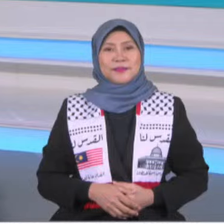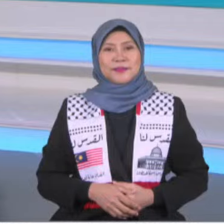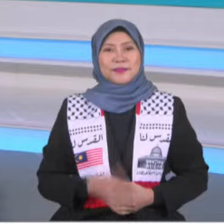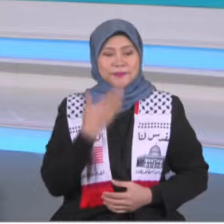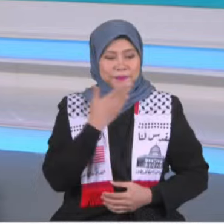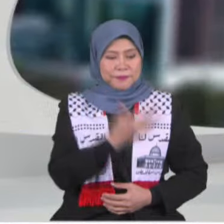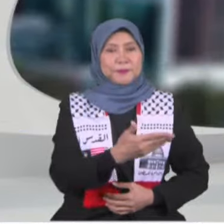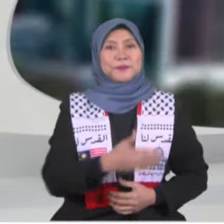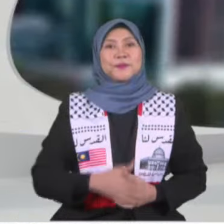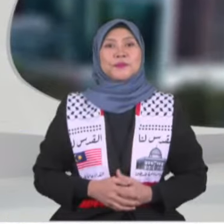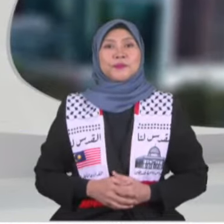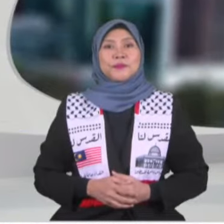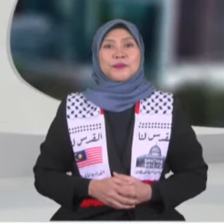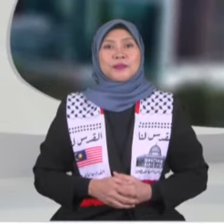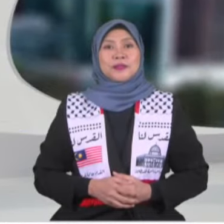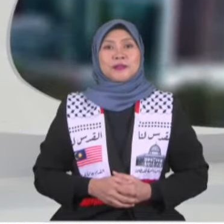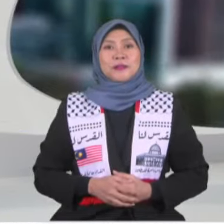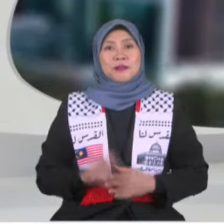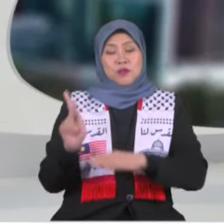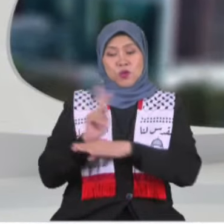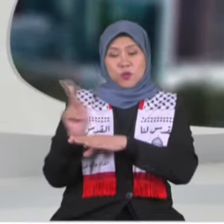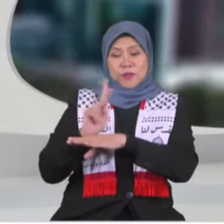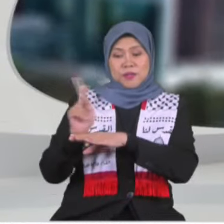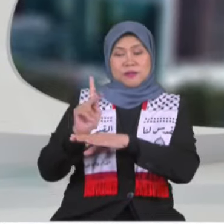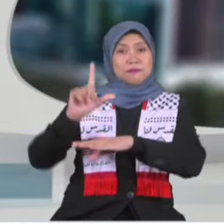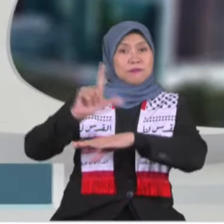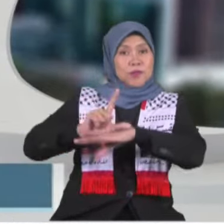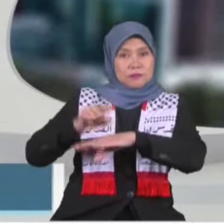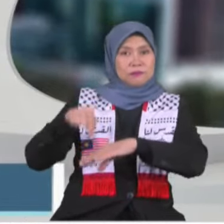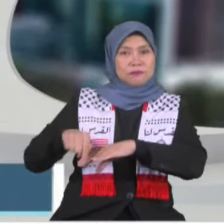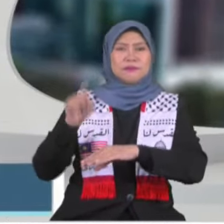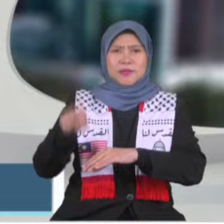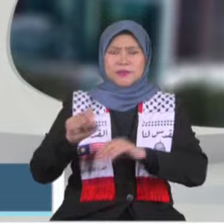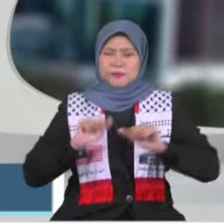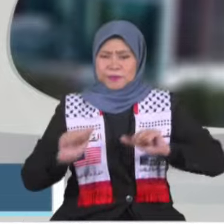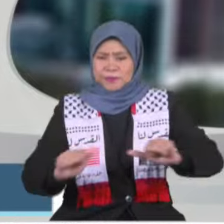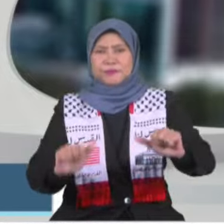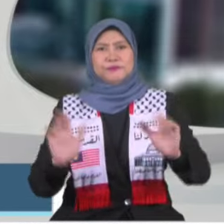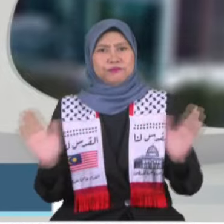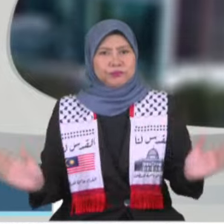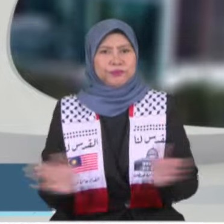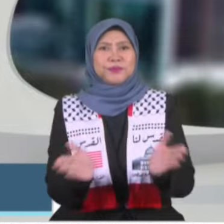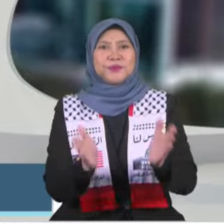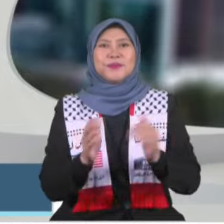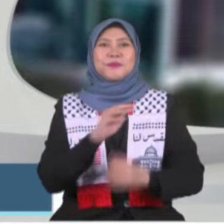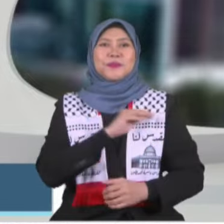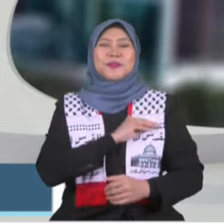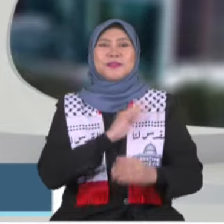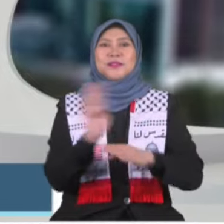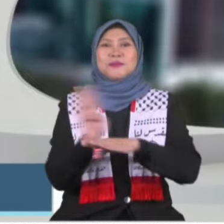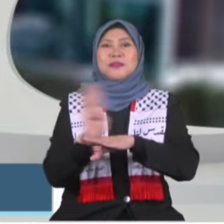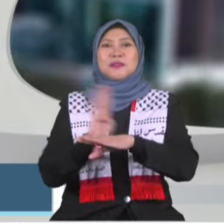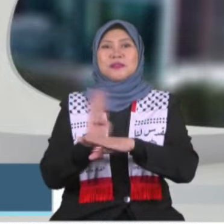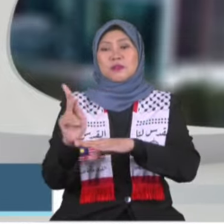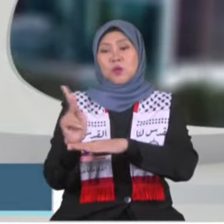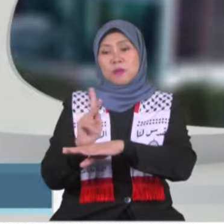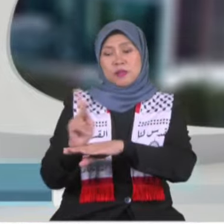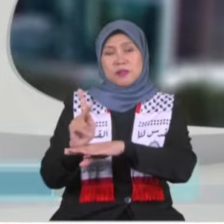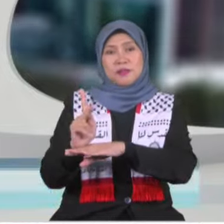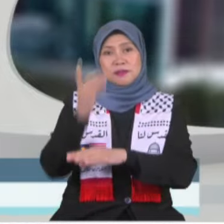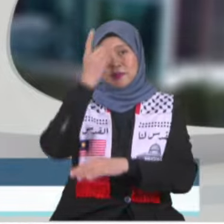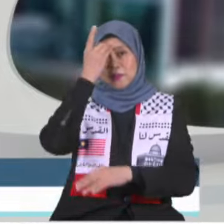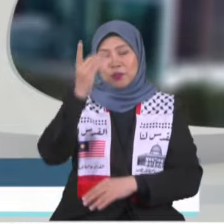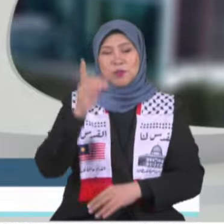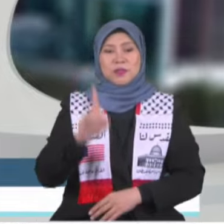Baik, terima kasih. Gerakan koperasi di Labuan diseru lebih aktif. Menteri Pembangunan Usahawan dan Koperasi, Dato' Ewan